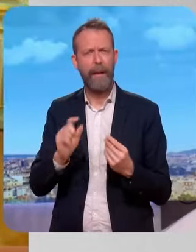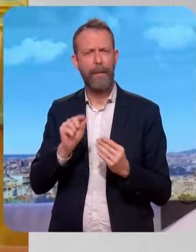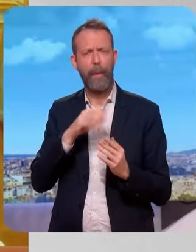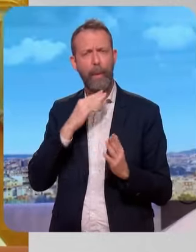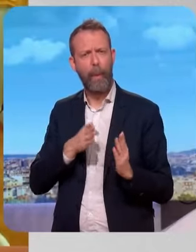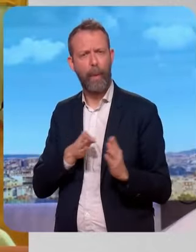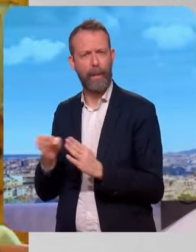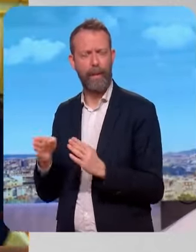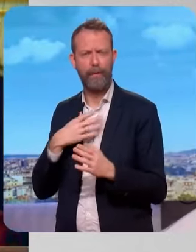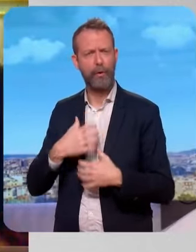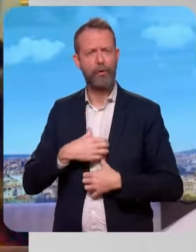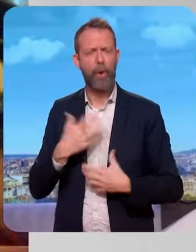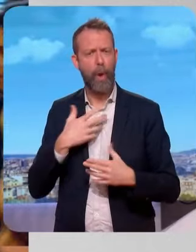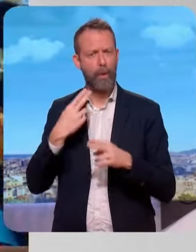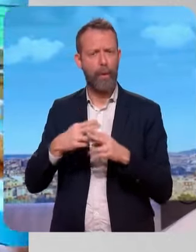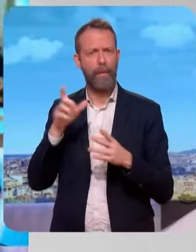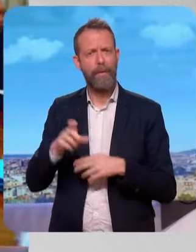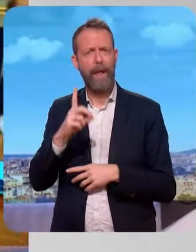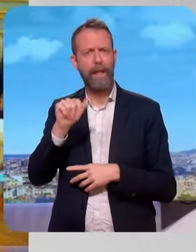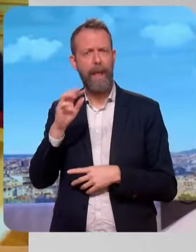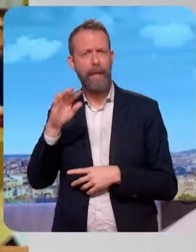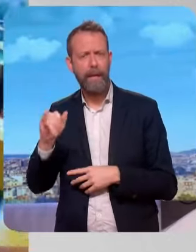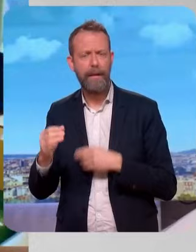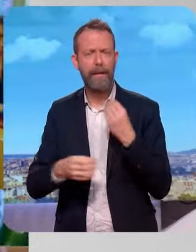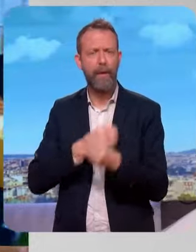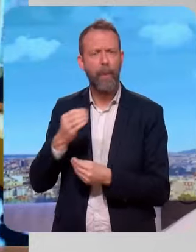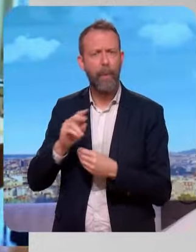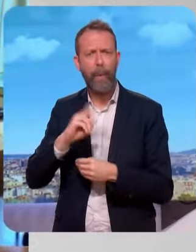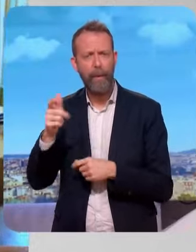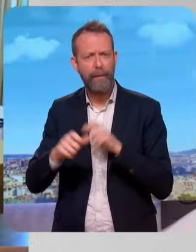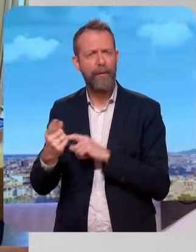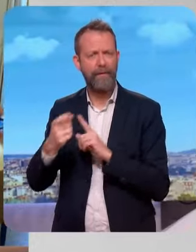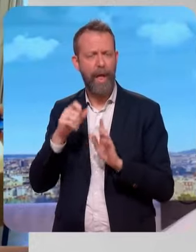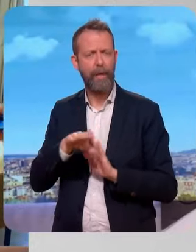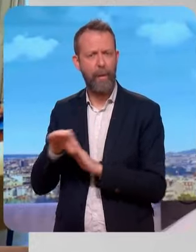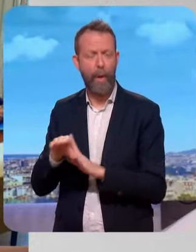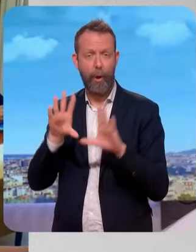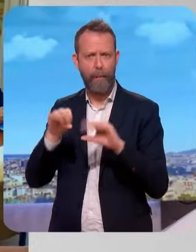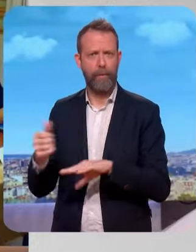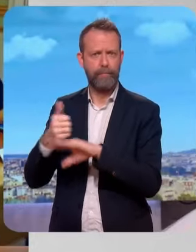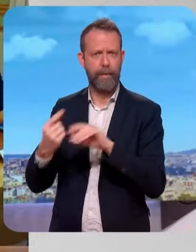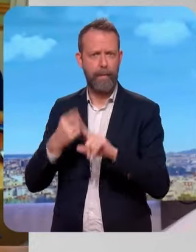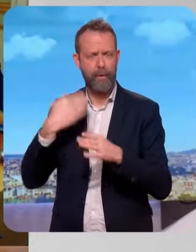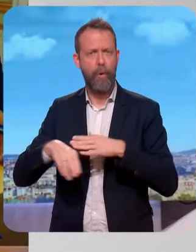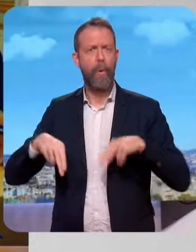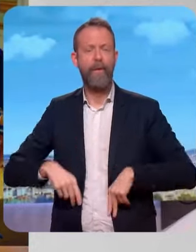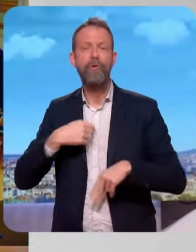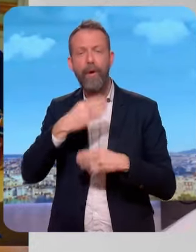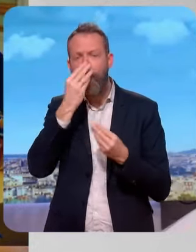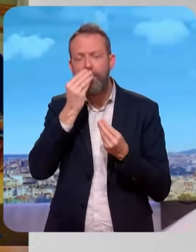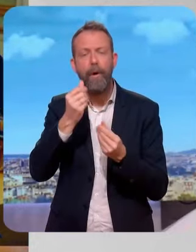qui vous a choqué? Les nominations, par exemple, de Rachida Dati, de Catherine Vautrin, qui viennent de la droite à des postes éminents du gouvernement? J'ai dit un